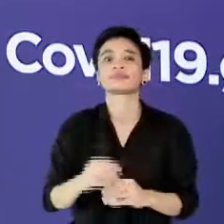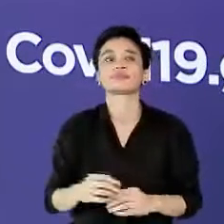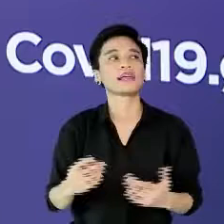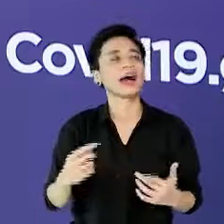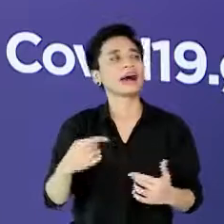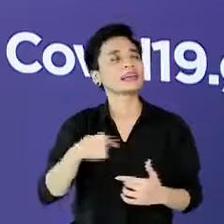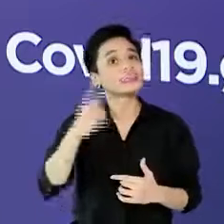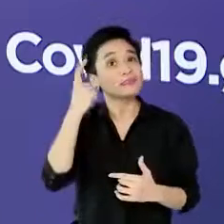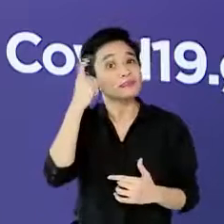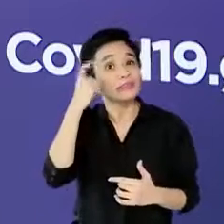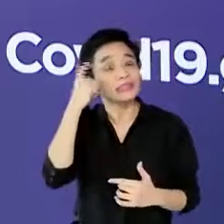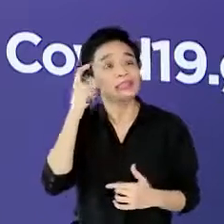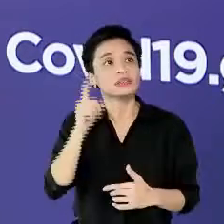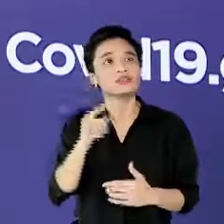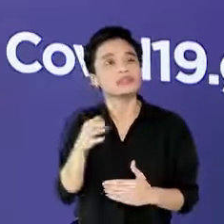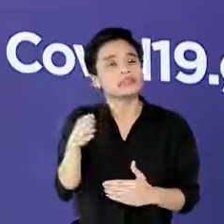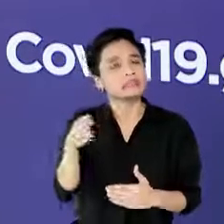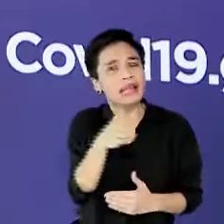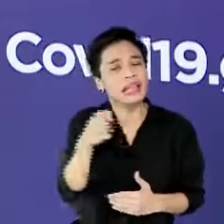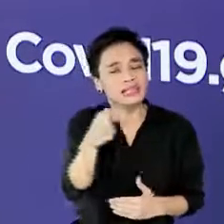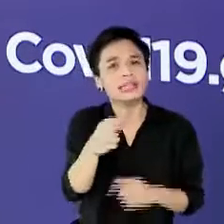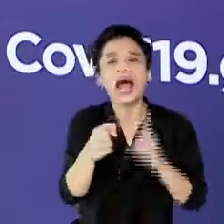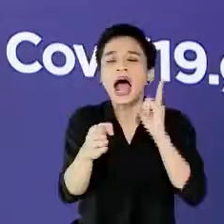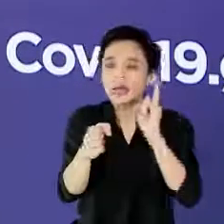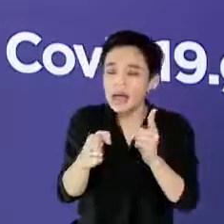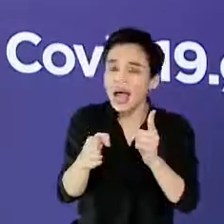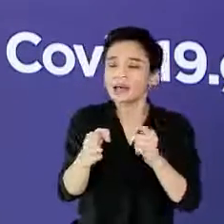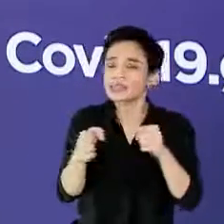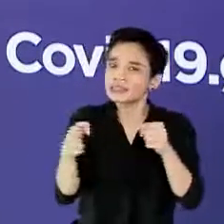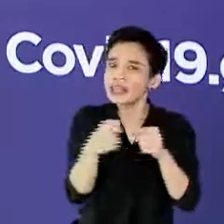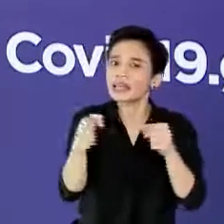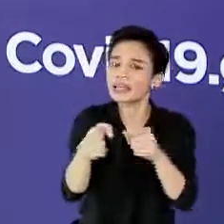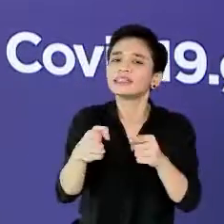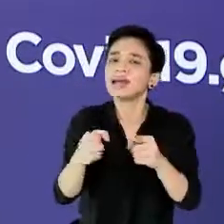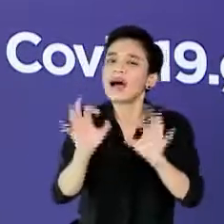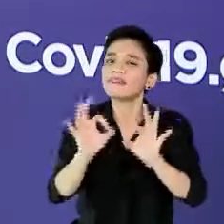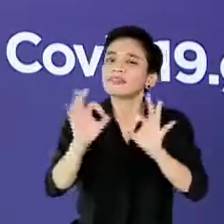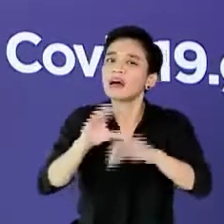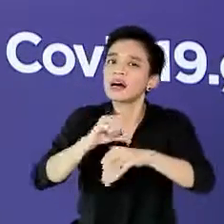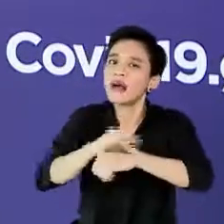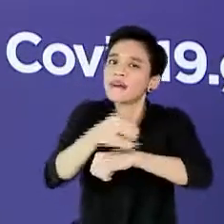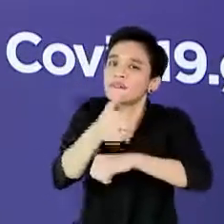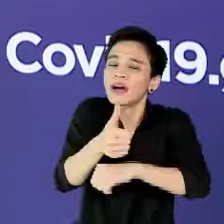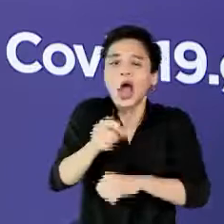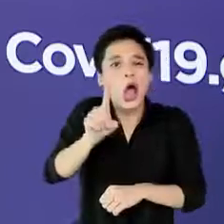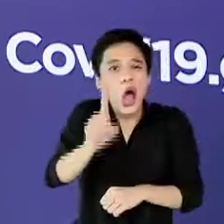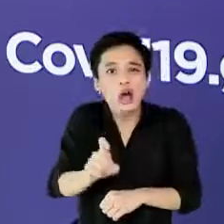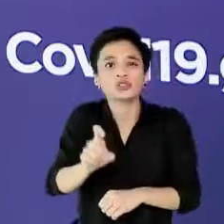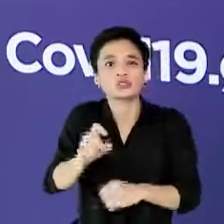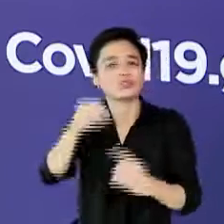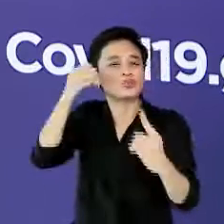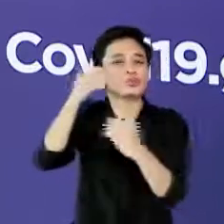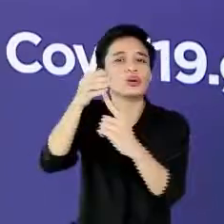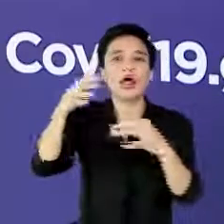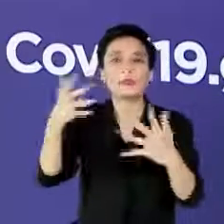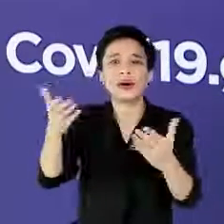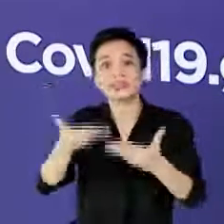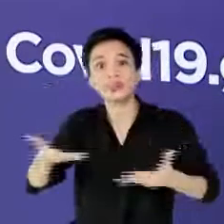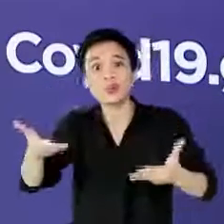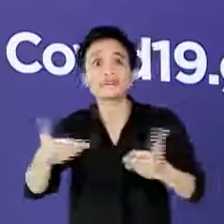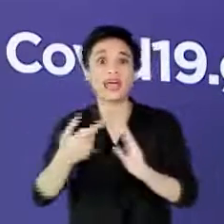menurut saya efisien itu harus kita cari agar ekonomi dan pengendalian ini dapat berjalan